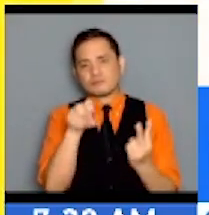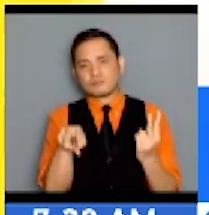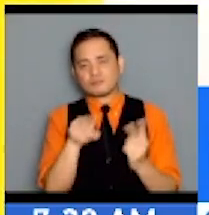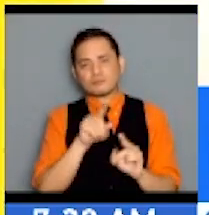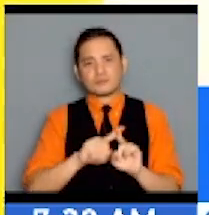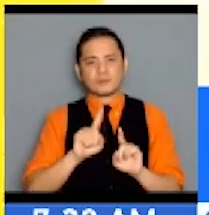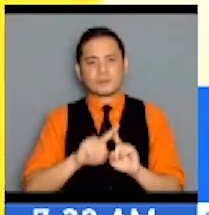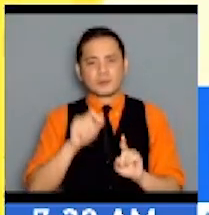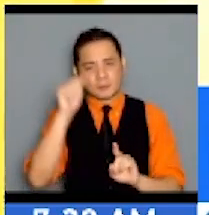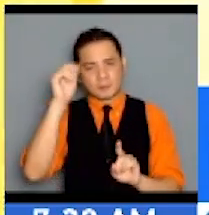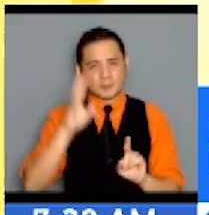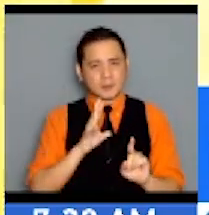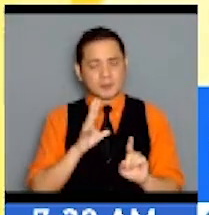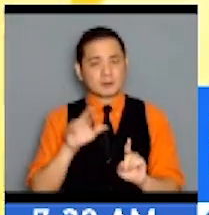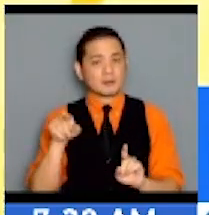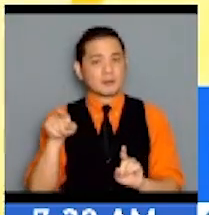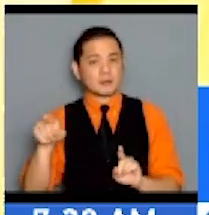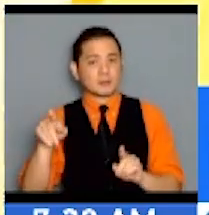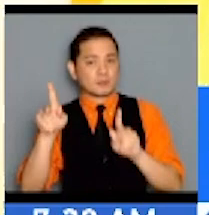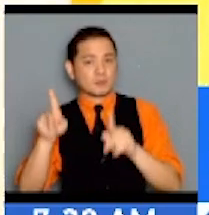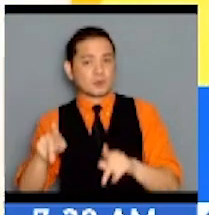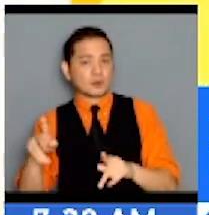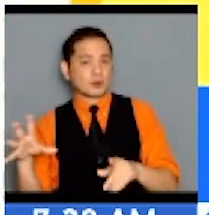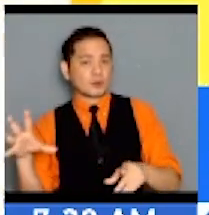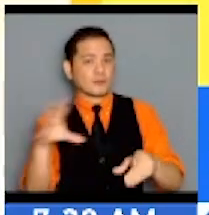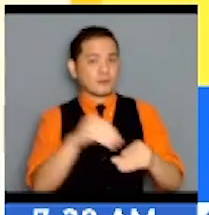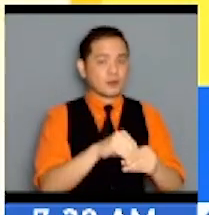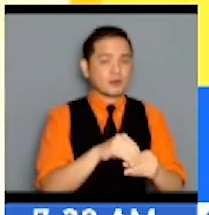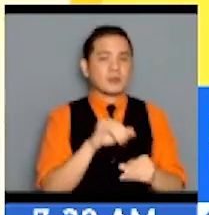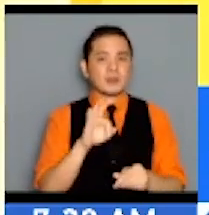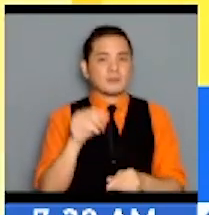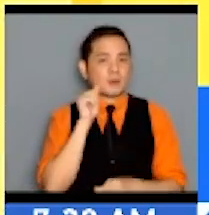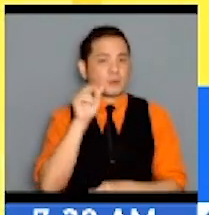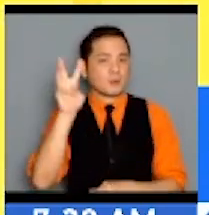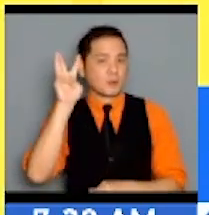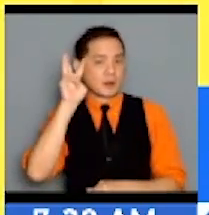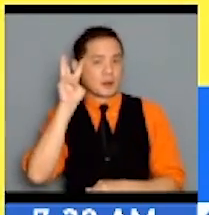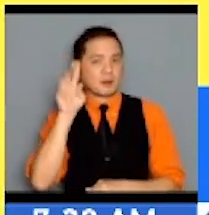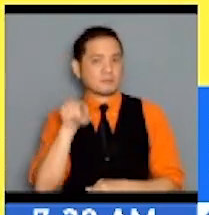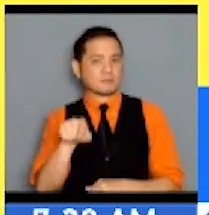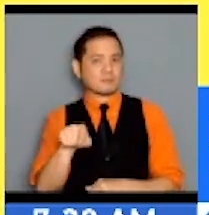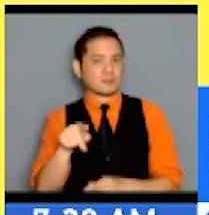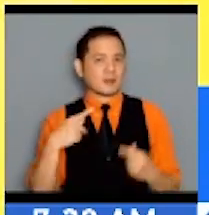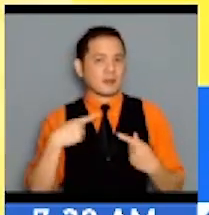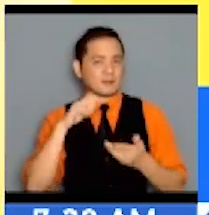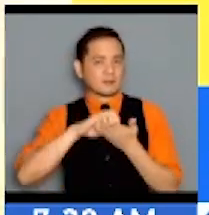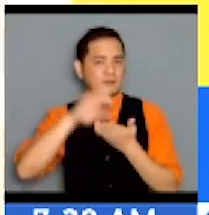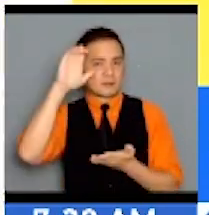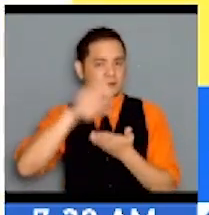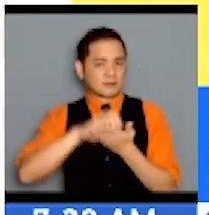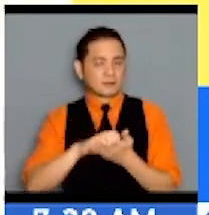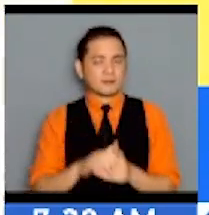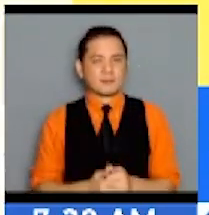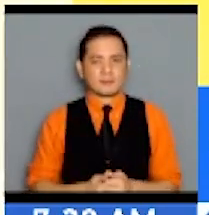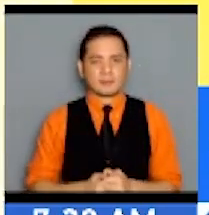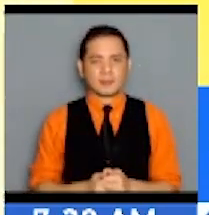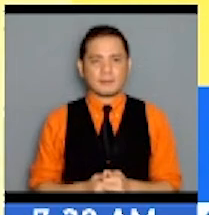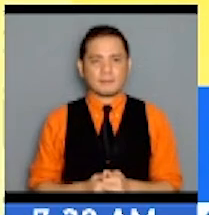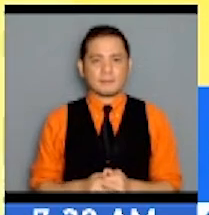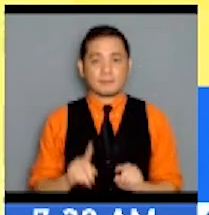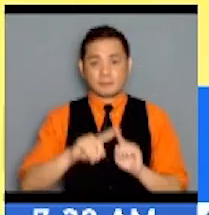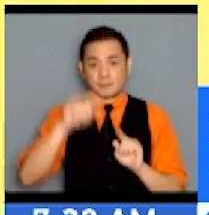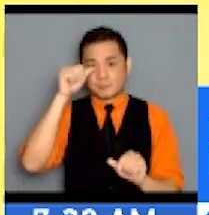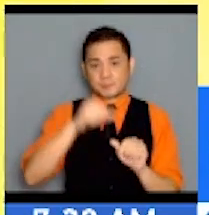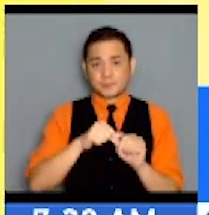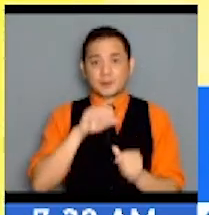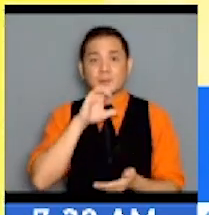kung alam nito na may asawa pala ang kanyang karelasyon. Pero parang nakakapanibago, di ba? Mm. Na si misis ang may kabit?